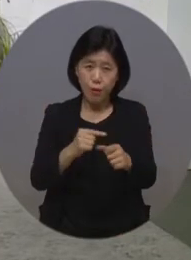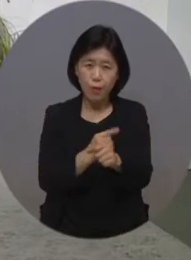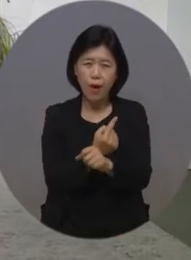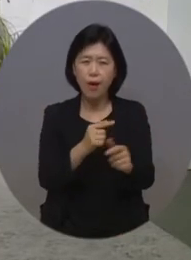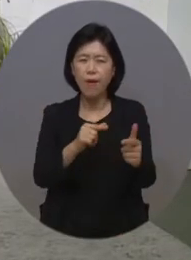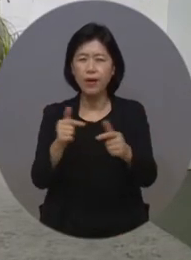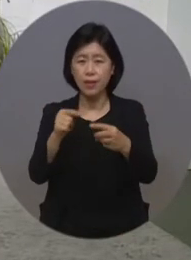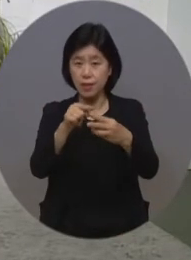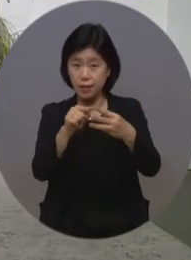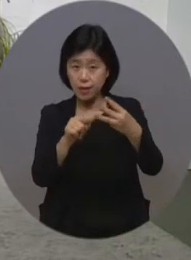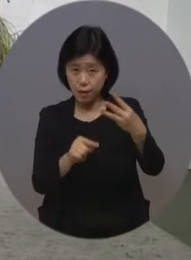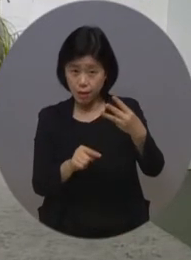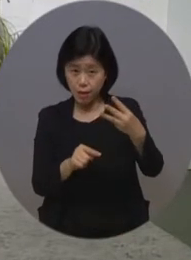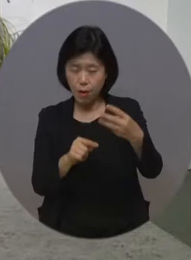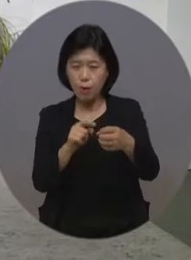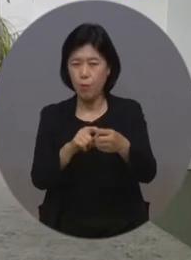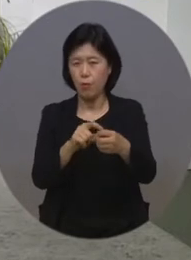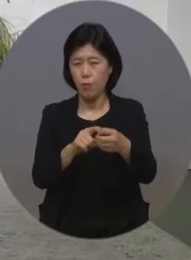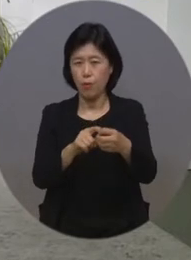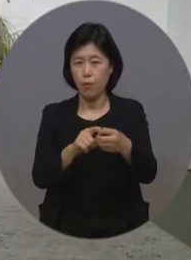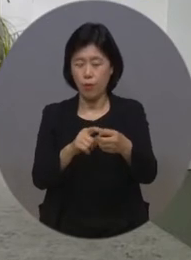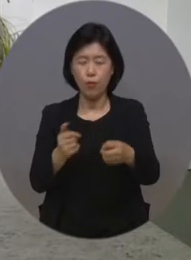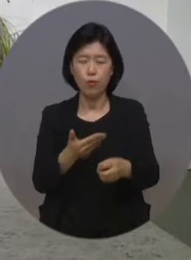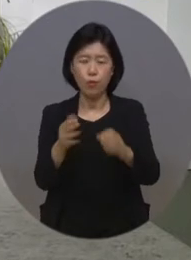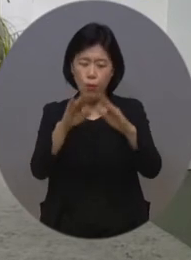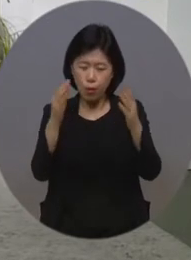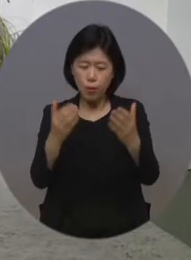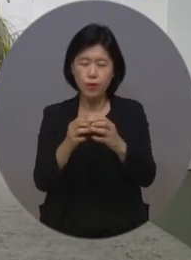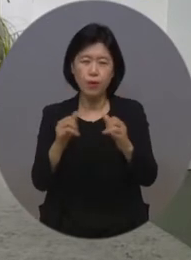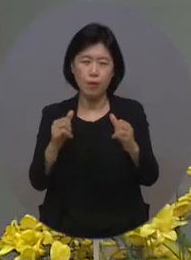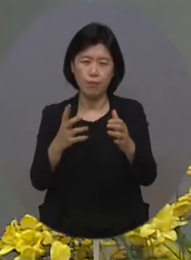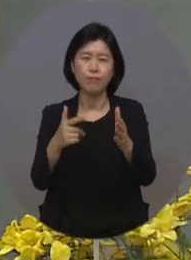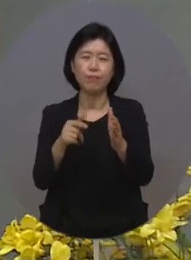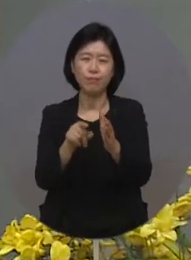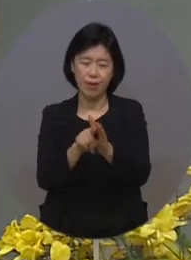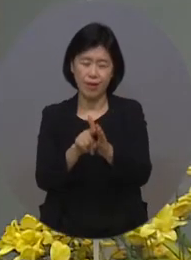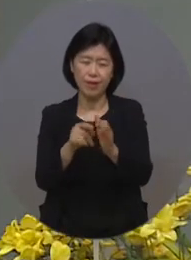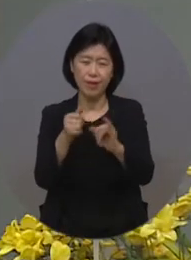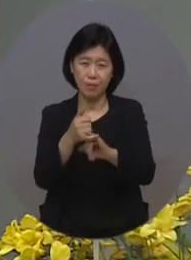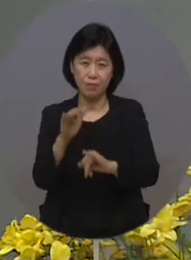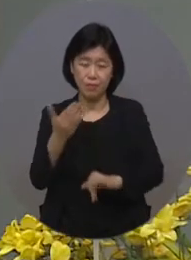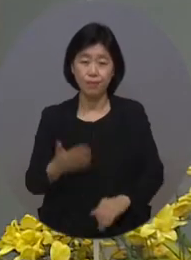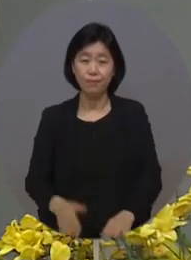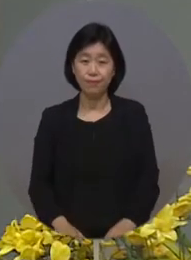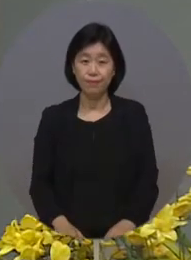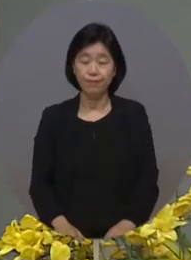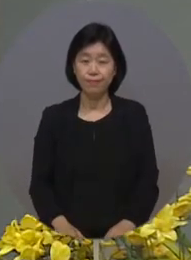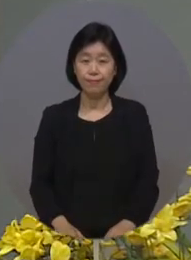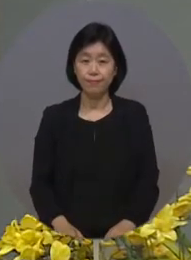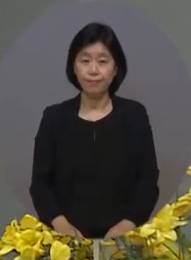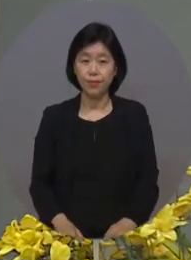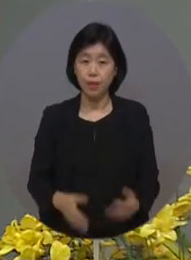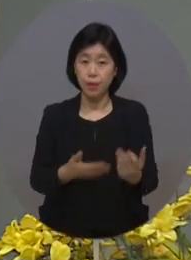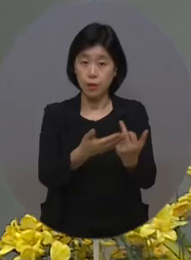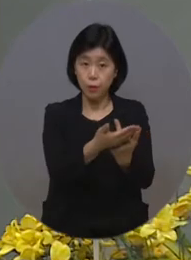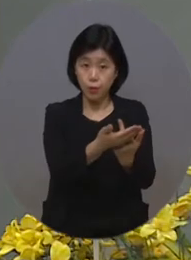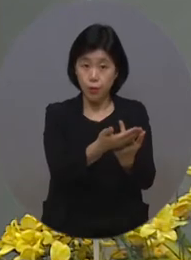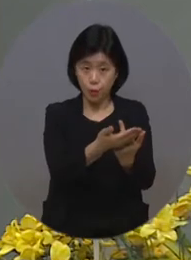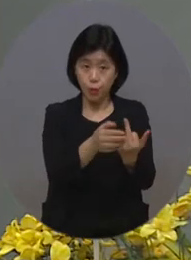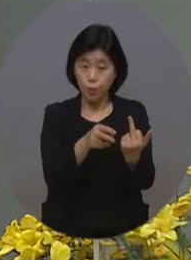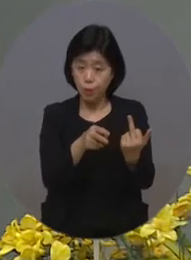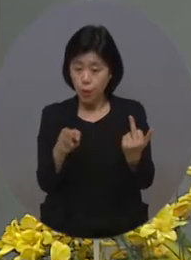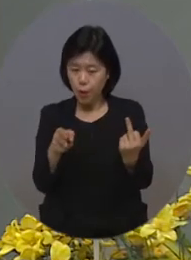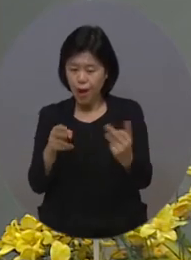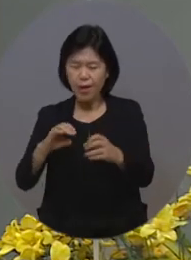제주도는 이제 세계적인 제도 니까 예 그만큼 거기서 이제 도지사 로서 역할 하시면서 일자리 뿐 만에 들어